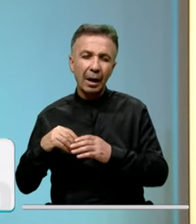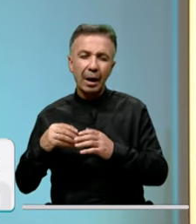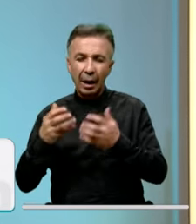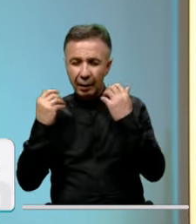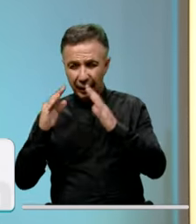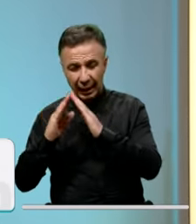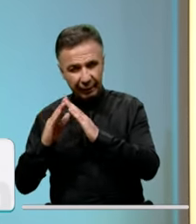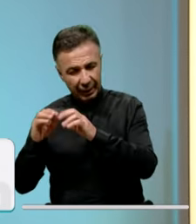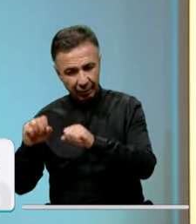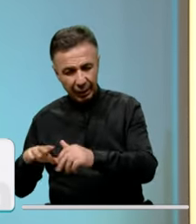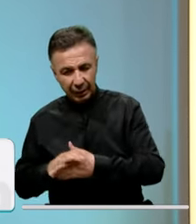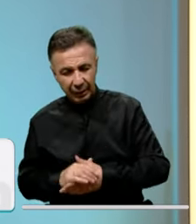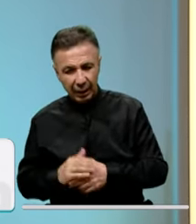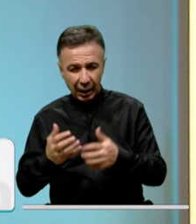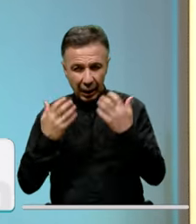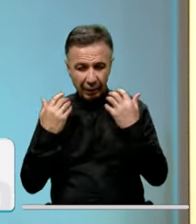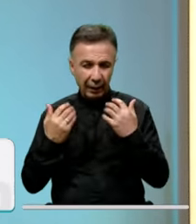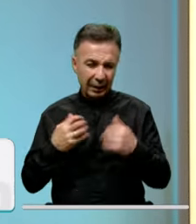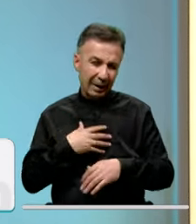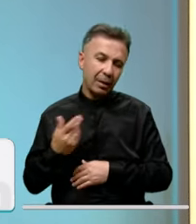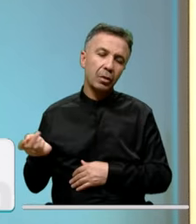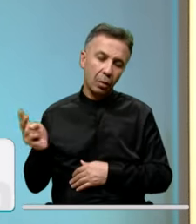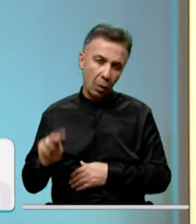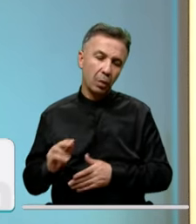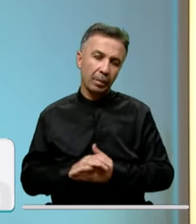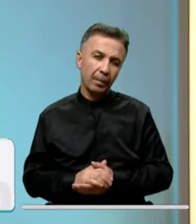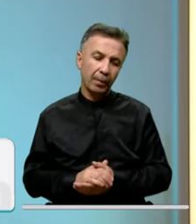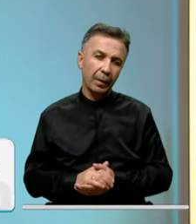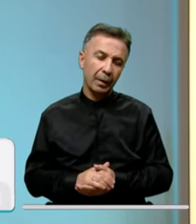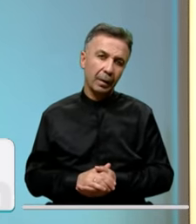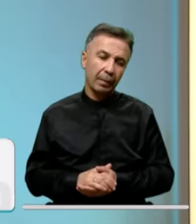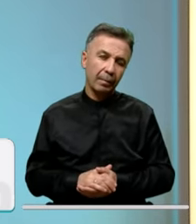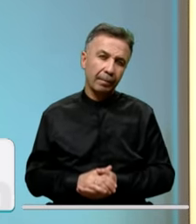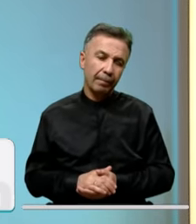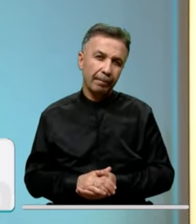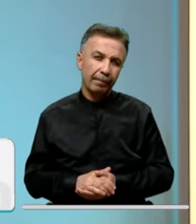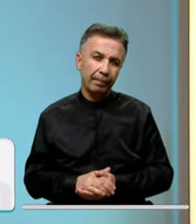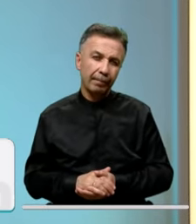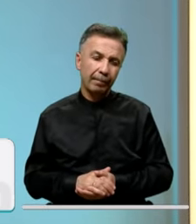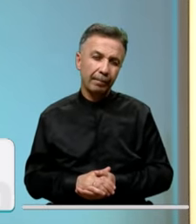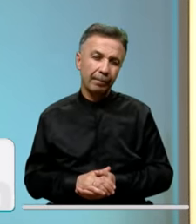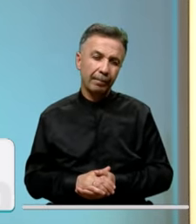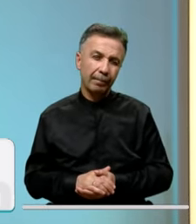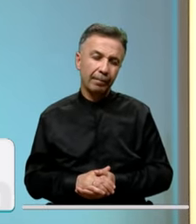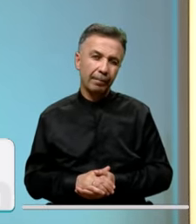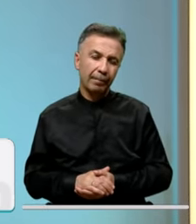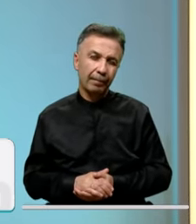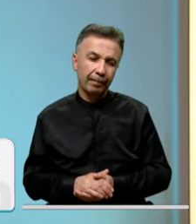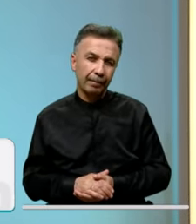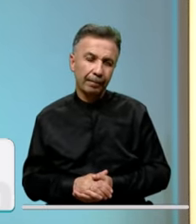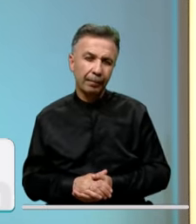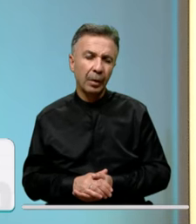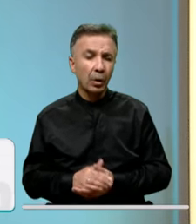beyefendinin ifadesi diyor ki eceliyle öldü. Yani bir ihmal falan yok. Oraya temas edeceğim.